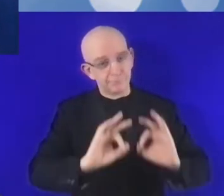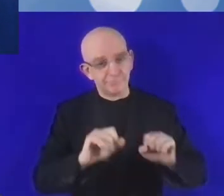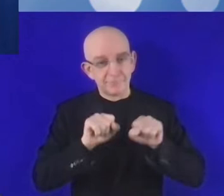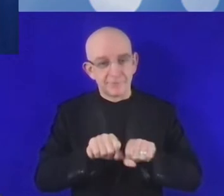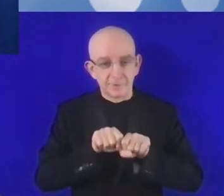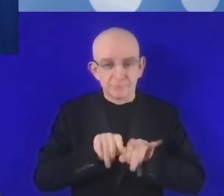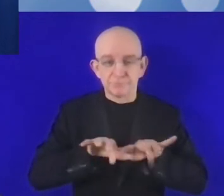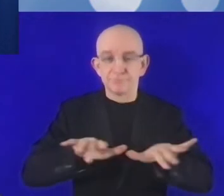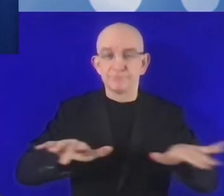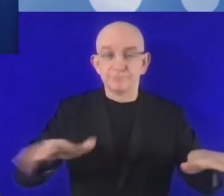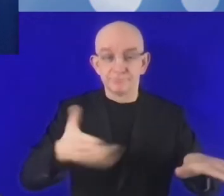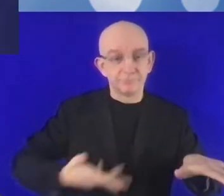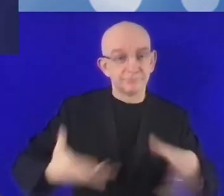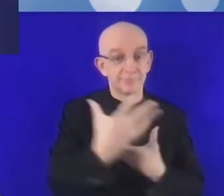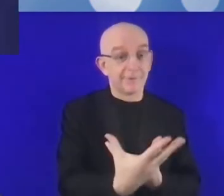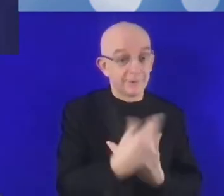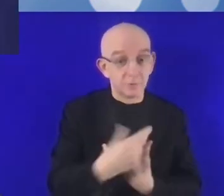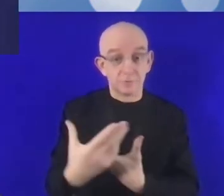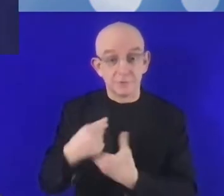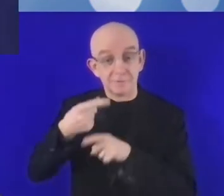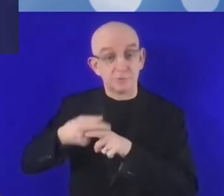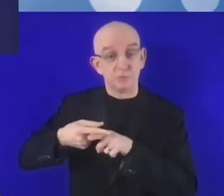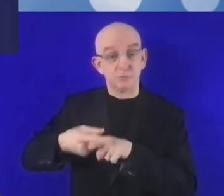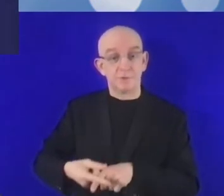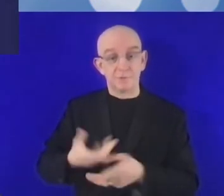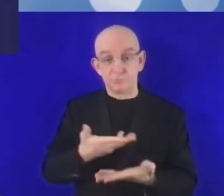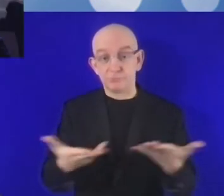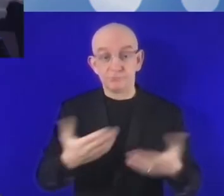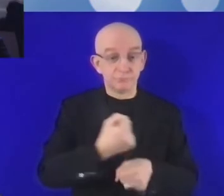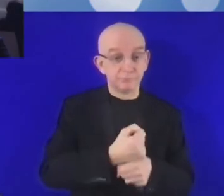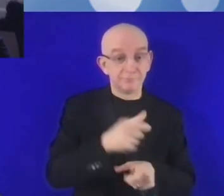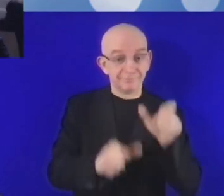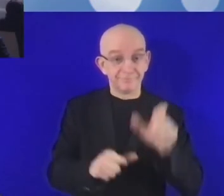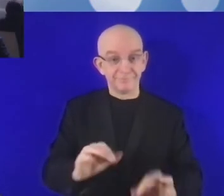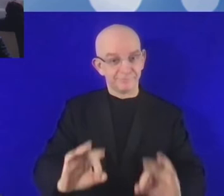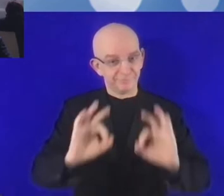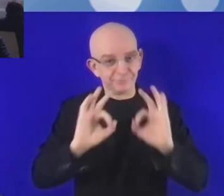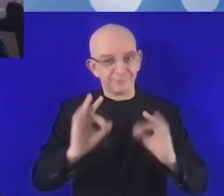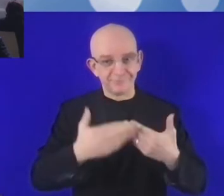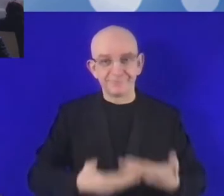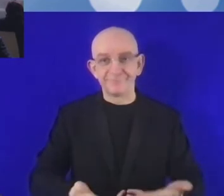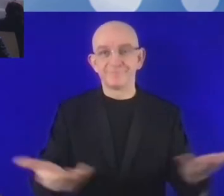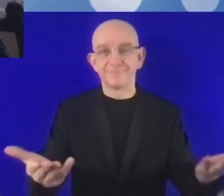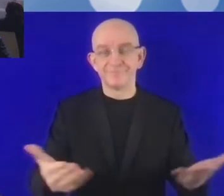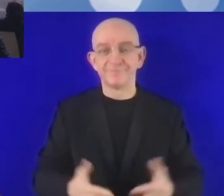courageuses et constructives. Merci pour l'attention que vous avez bien voulu